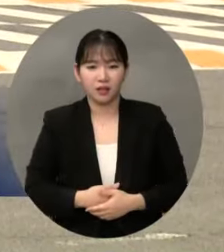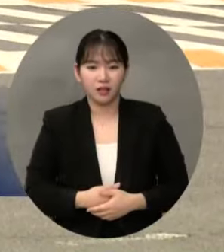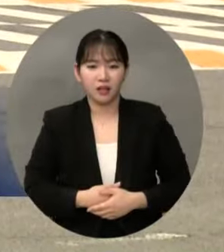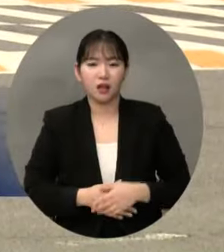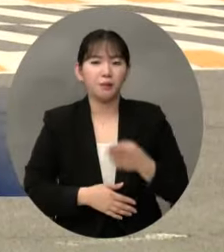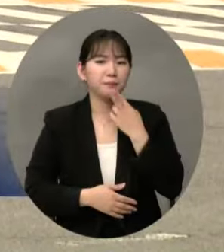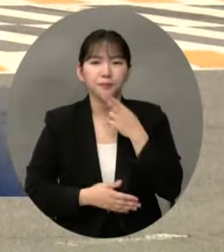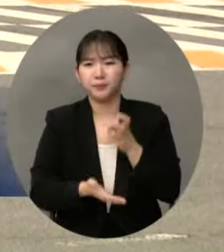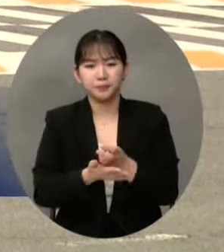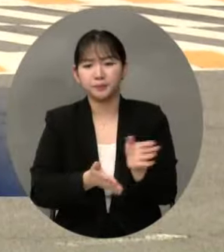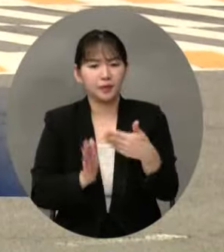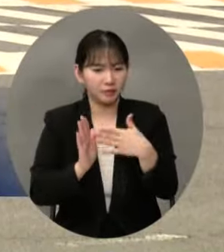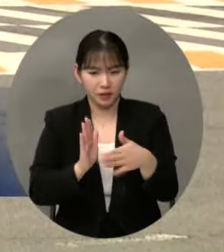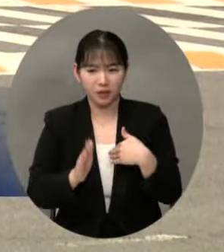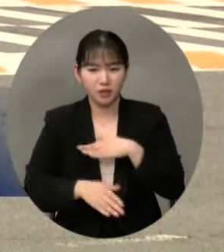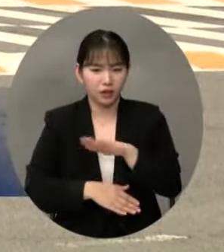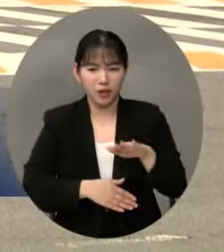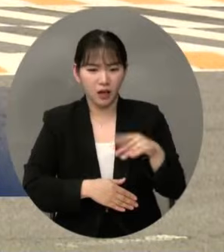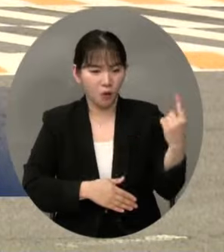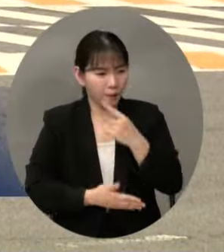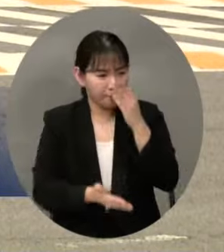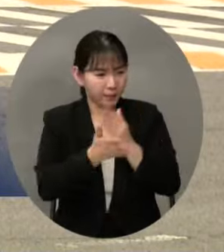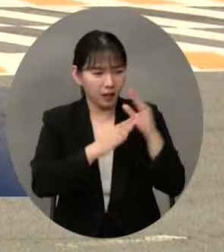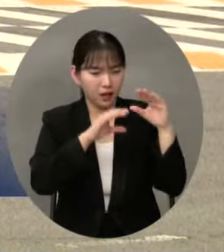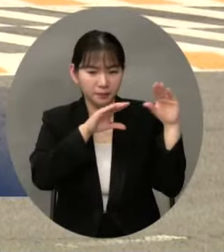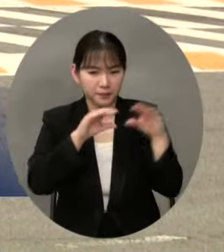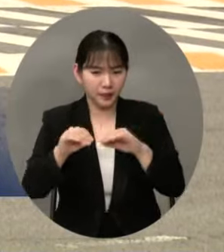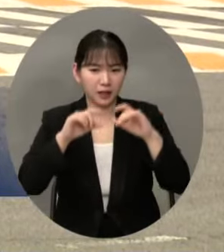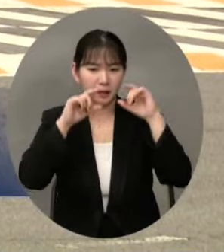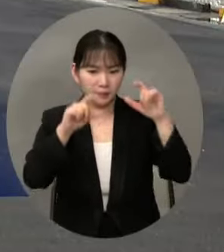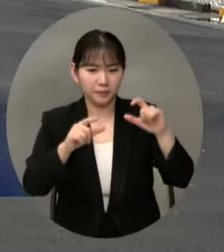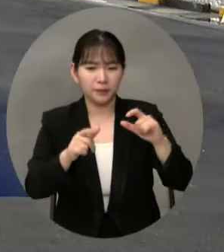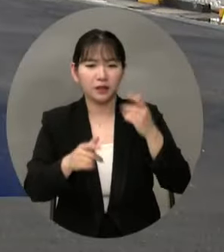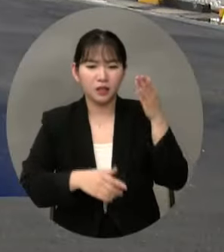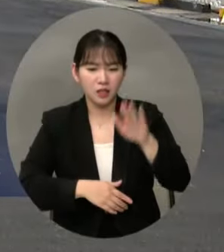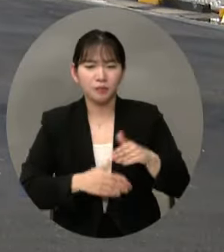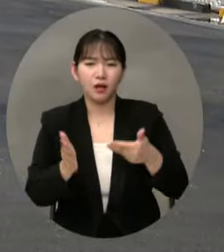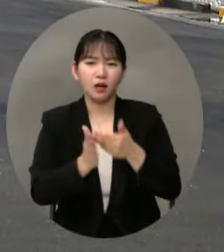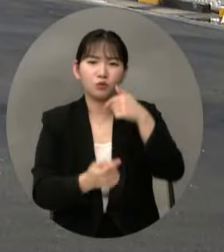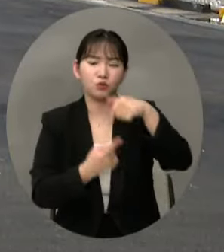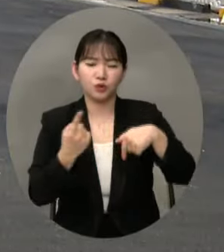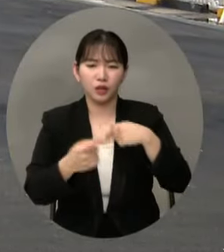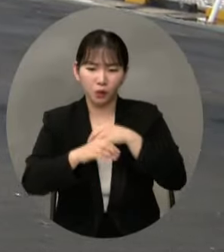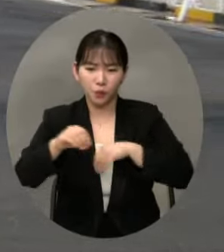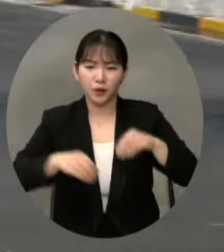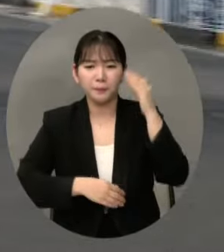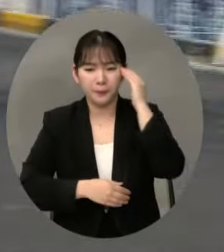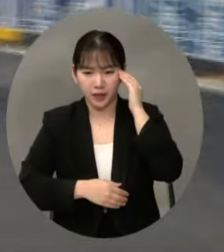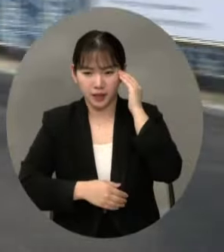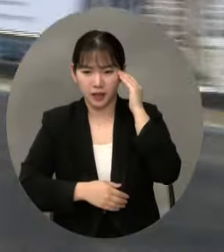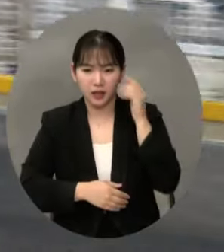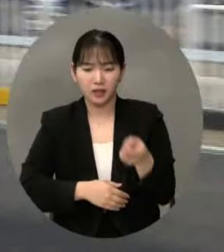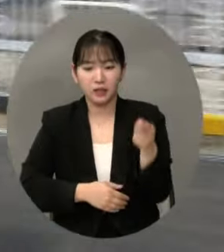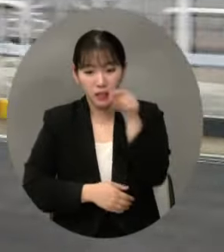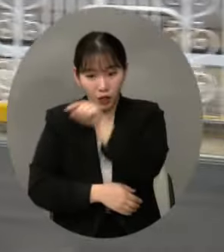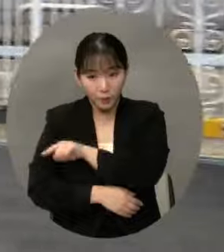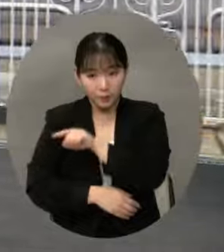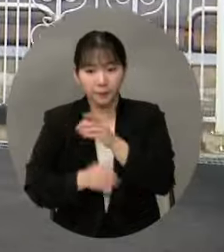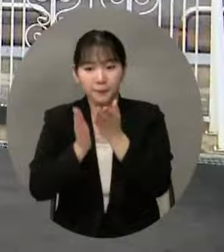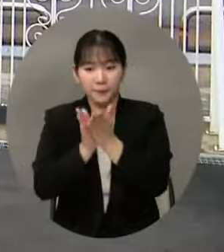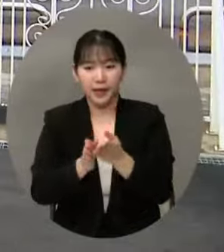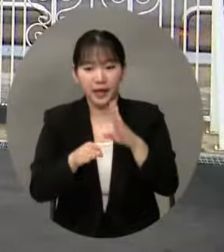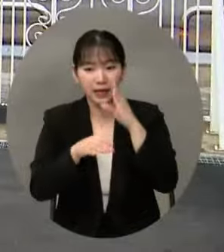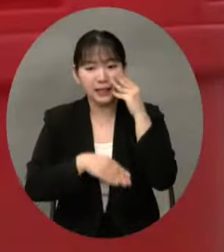저희가 출입 통제 구역으로 지정할 수 있는 항만 운영이 지정이 있기 때문에 문제의 신설 부두 바로 옆은 배에 기름을